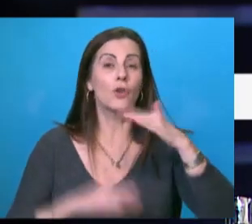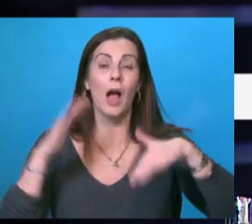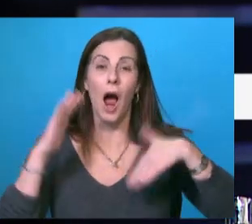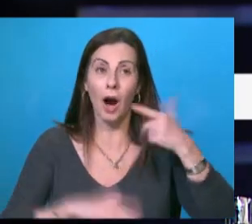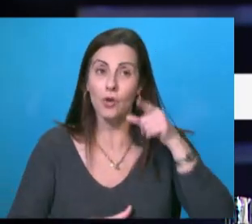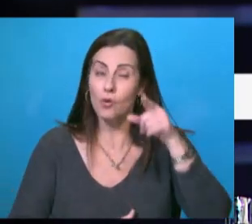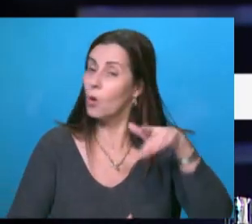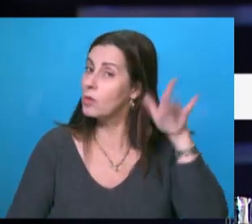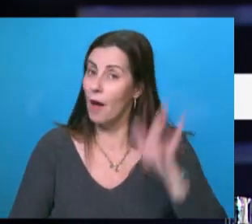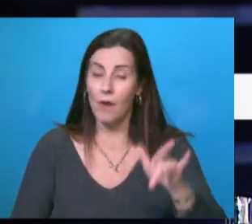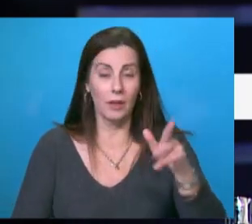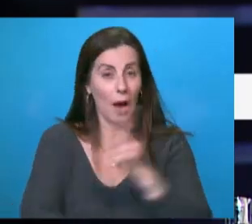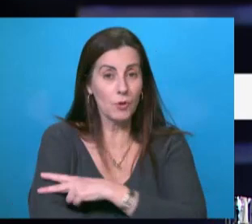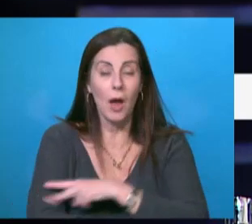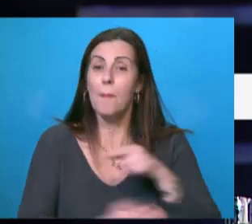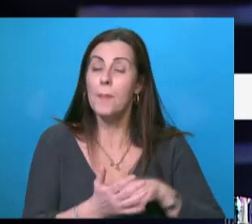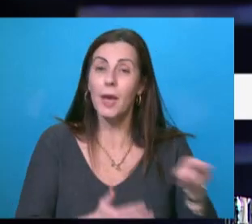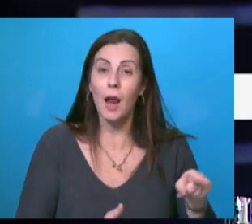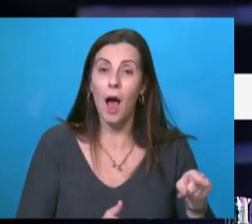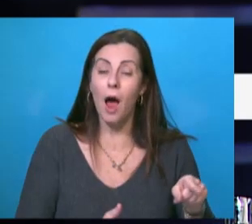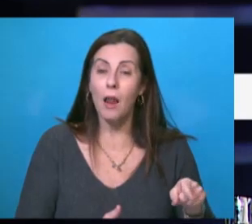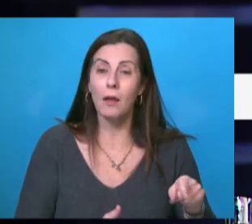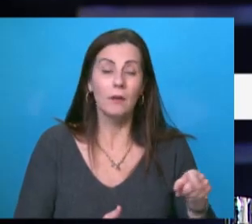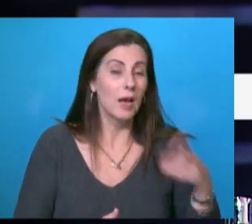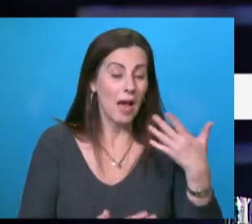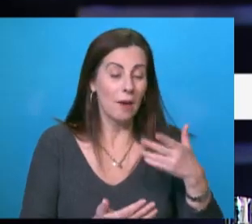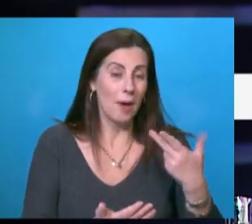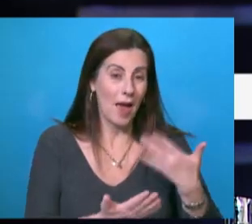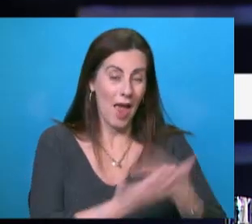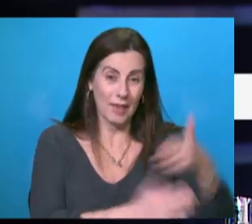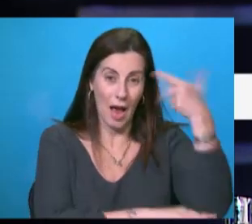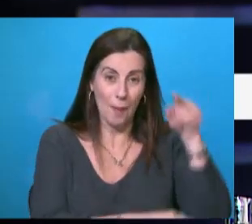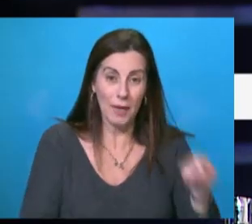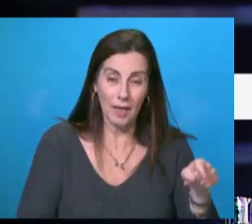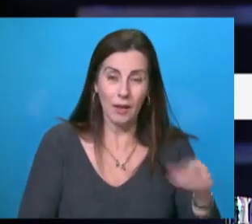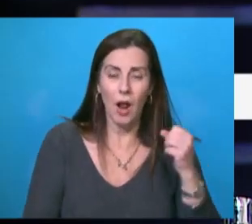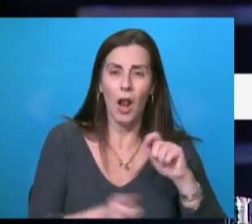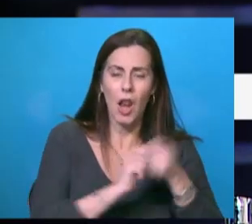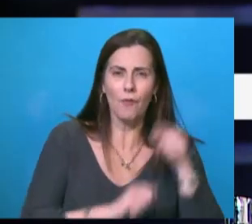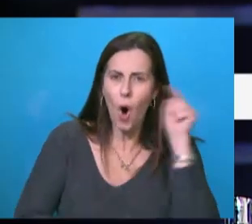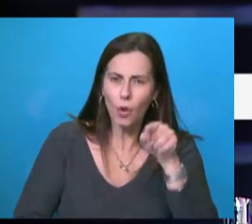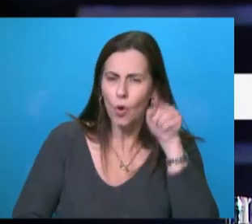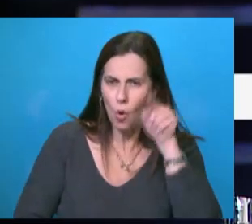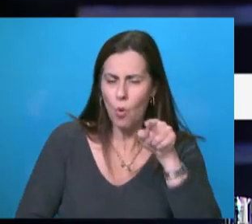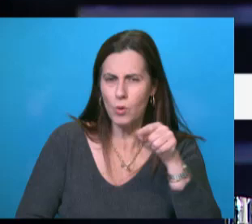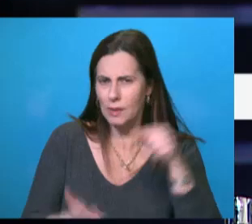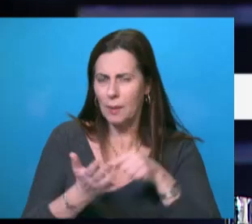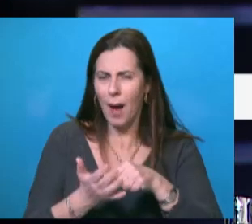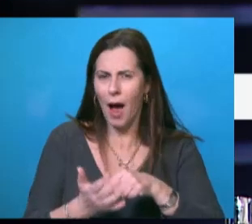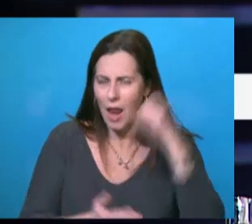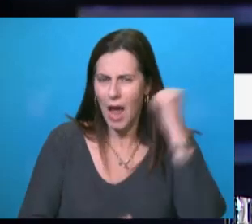את המדינה בגין ניסיונו של עד המדינה לשעבר. זוהר חנקשייב, להפוך את גנון כמניע לרצח שהתרחש